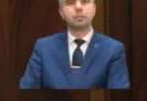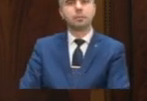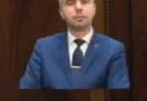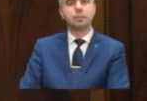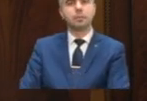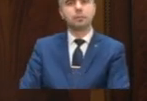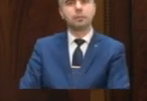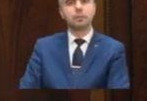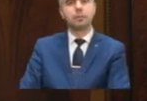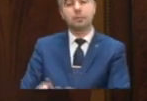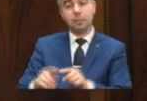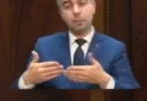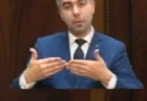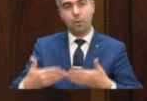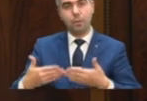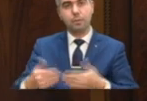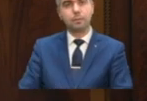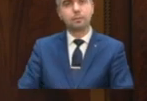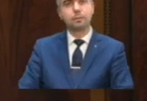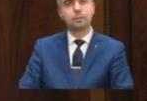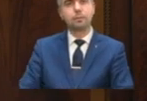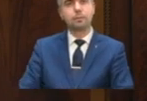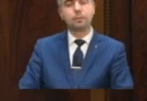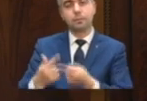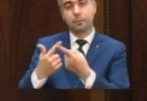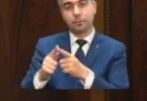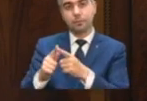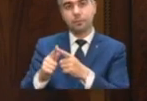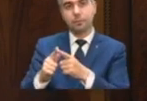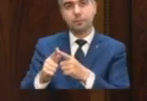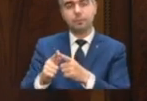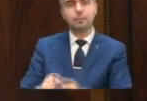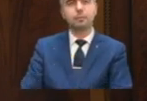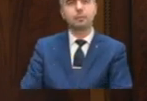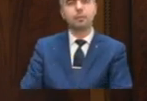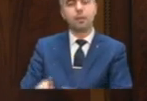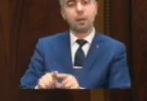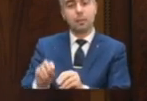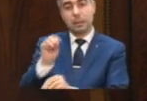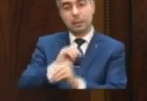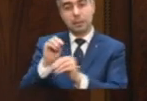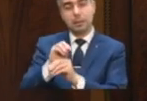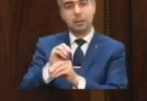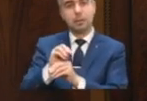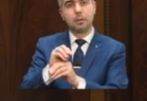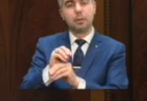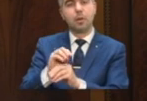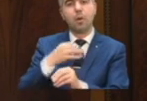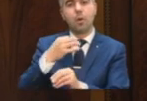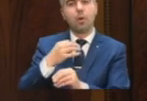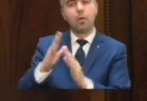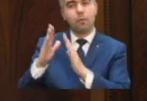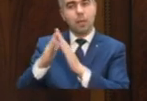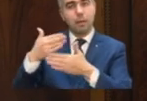وبالتالي كنظن بان اليوم مجال باش نكمل بالنظره ديال اعداد التراب، اعداد التراب او تدبير